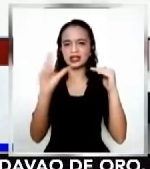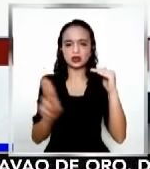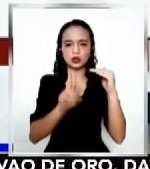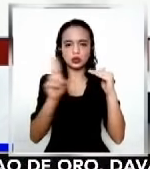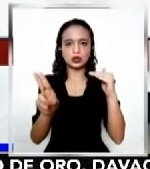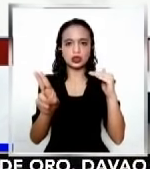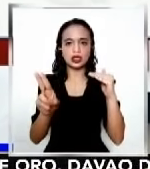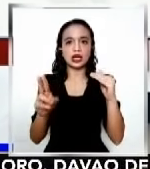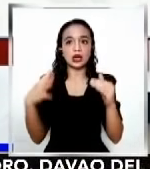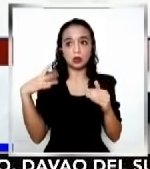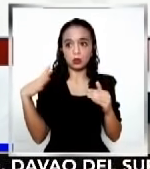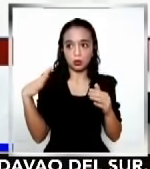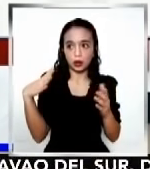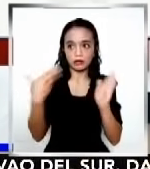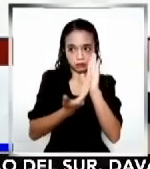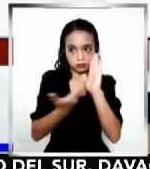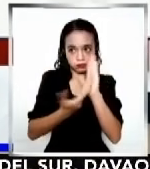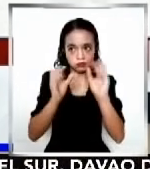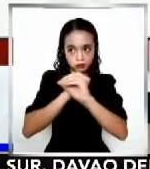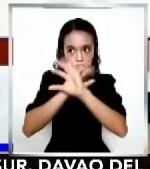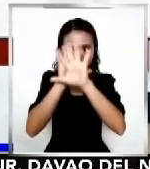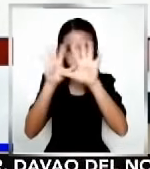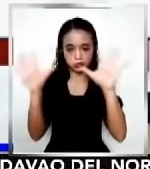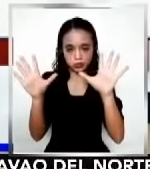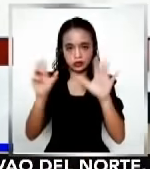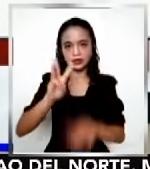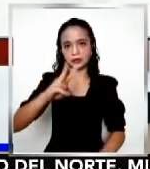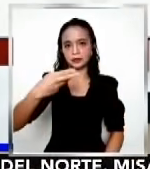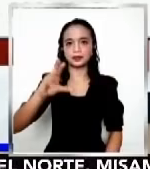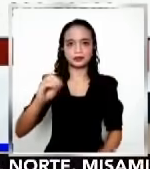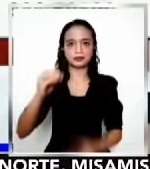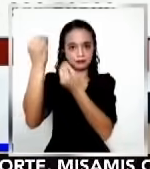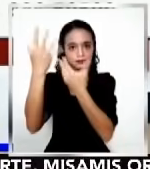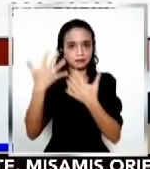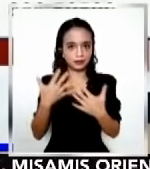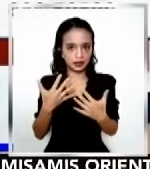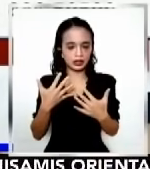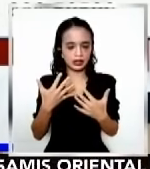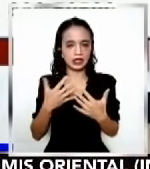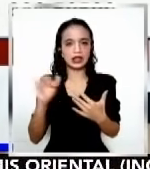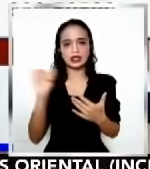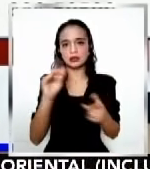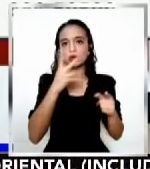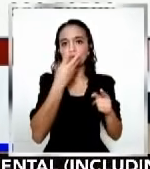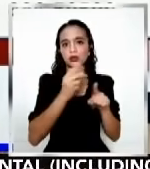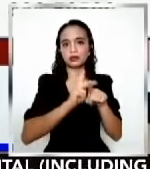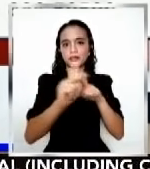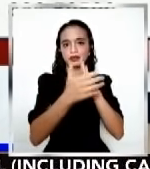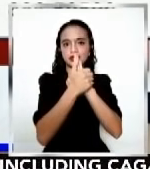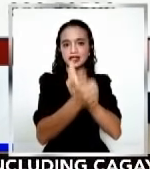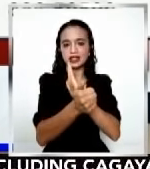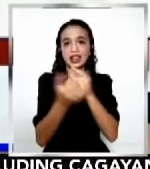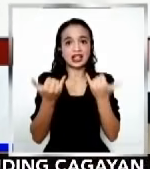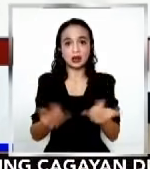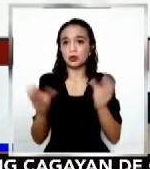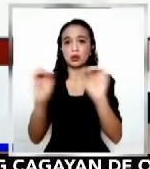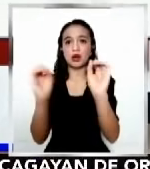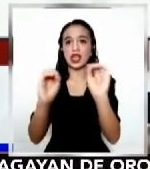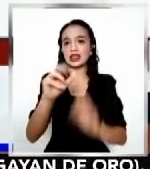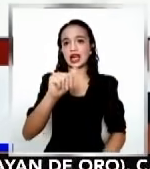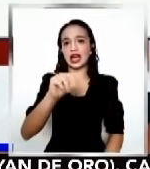saka clearer guidance from WHO saka sa ating pong mga expert. Actually, wala na po tayong AstraZeneca vaccine at this